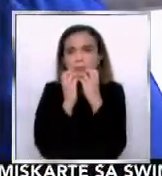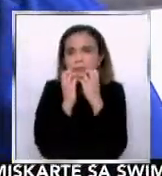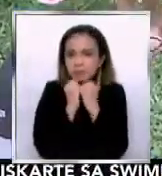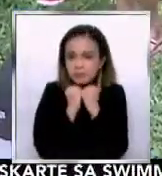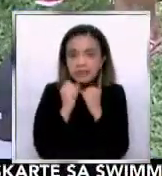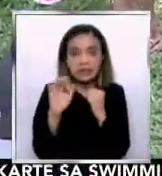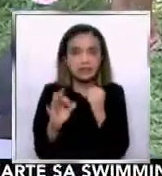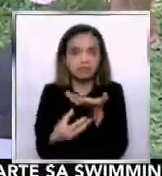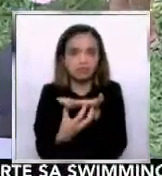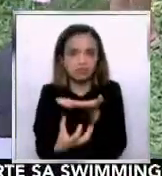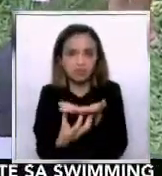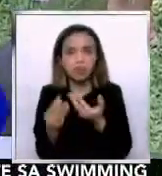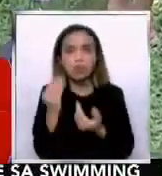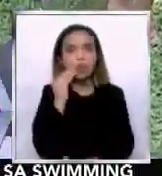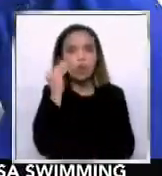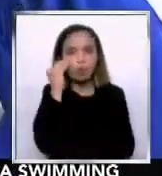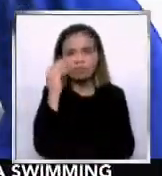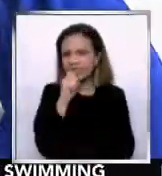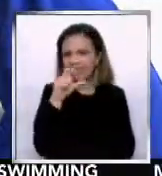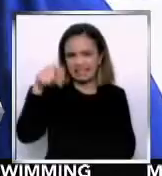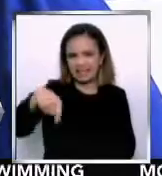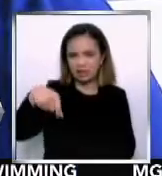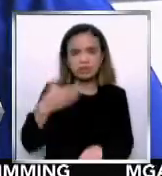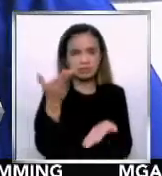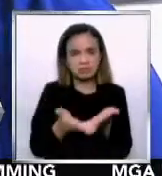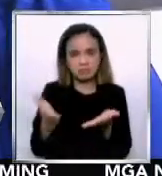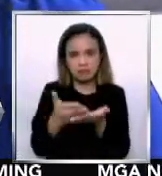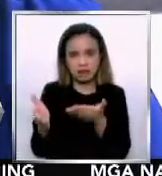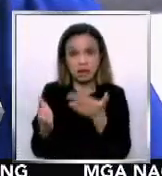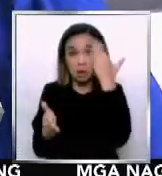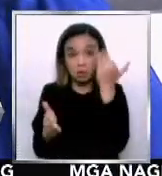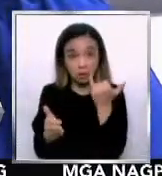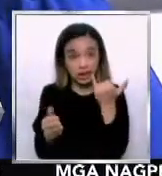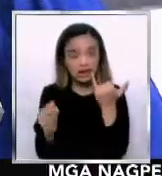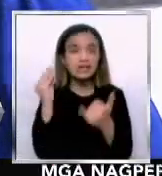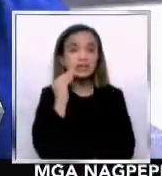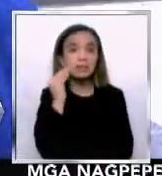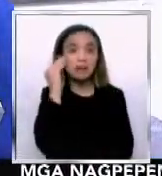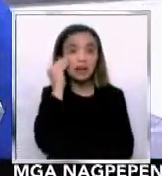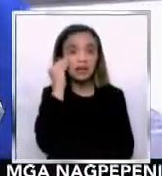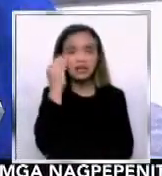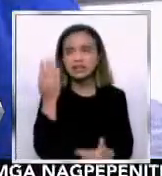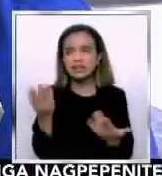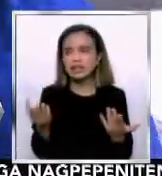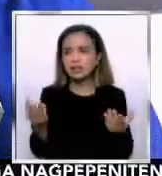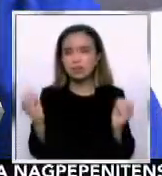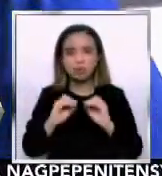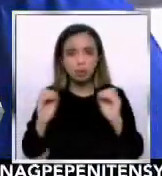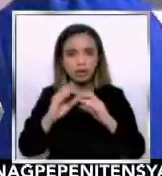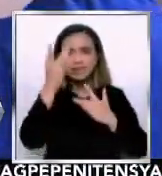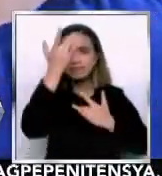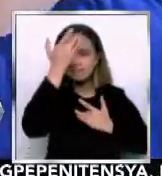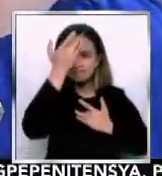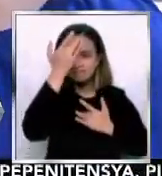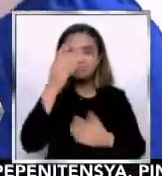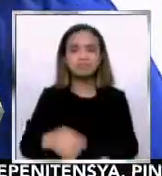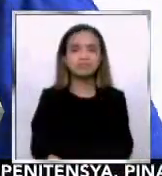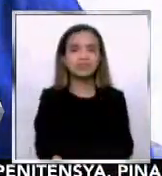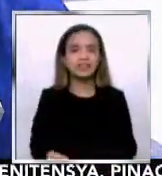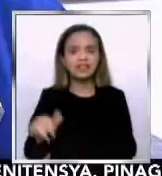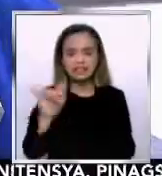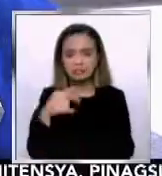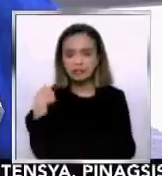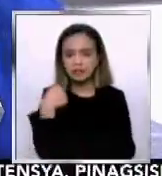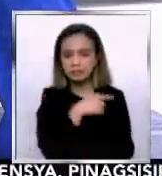bahay kaysa dito po bumili. Sa bahay kasi walang ano eh, walang may sakit. Kumbaga alam namin lahat